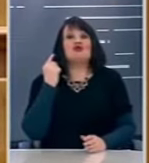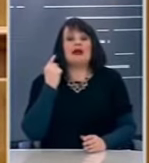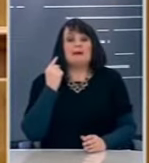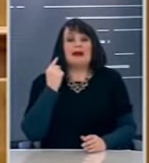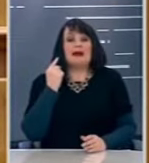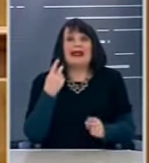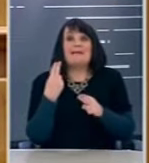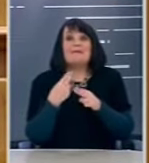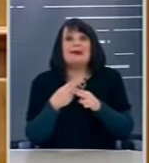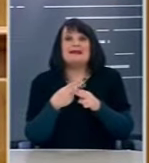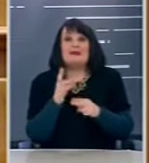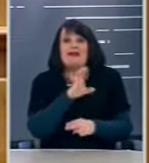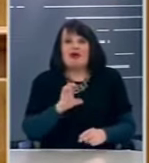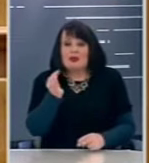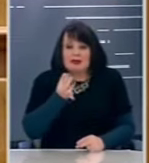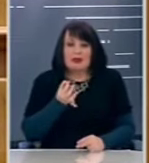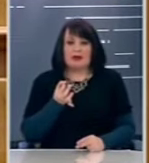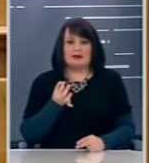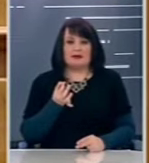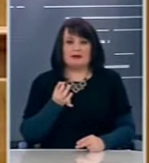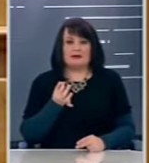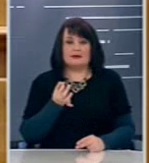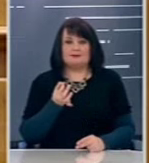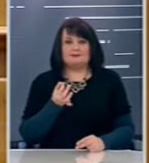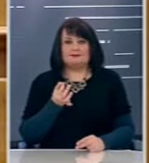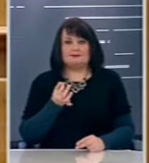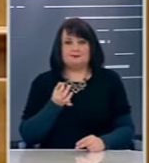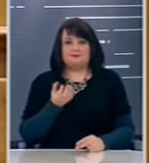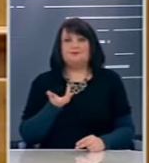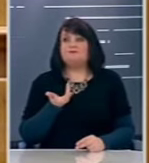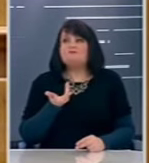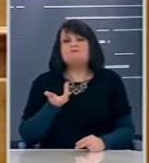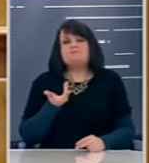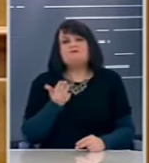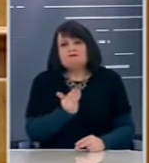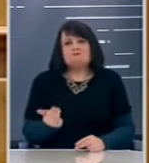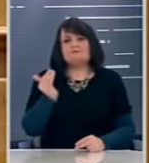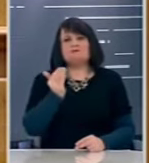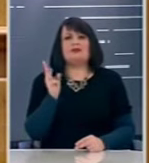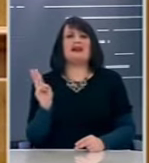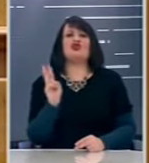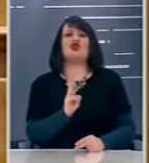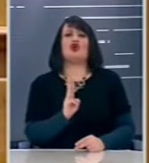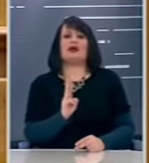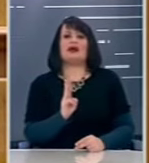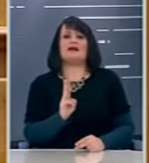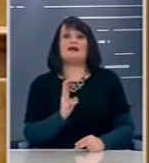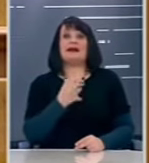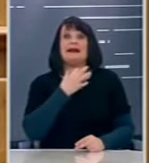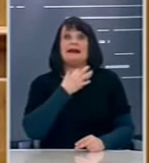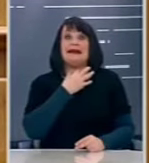από επίσημα χείλη, και αναφέρομαι στους επικεφαλείς των θεσμών, για την